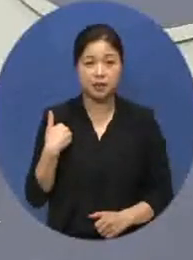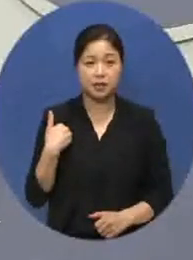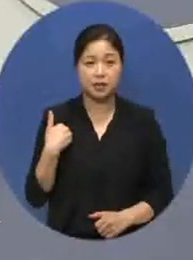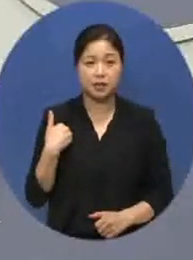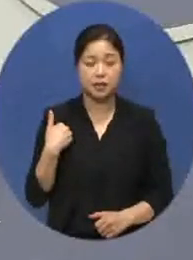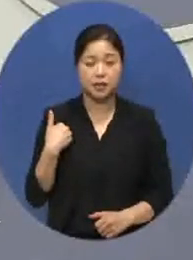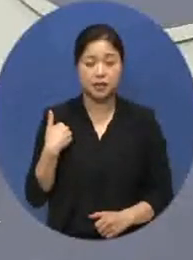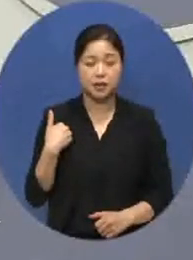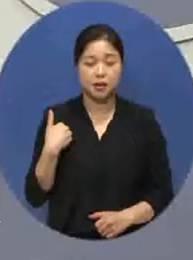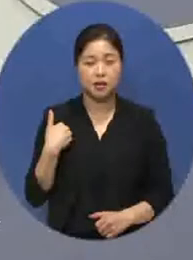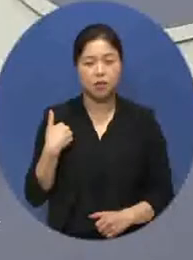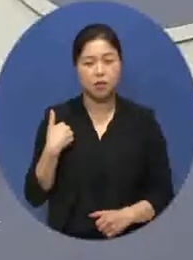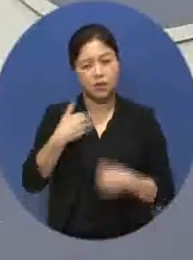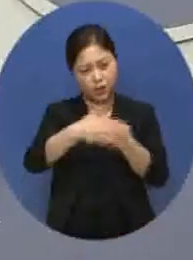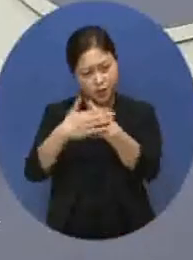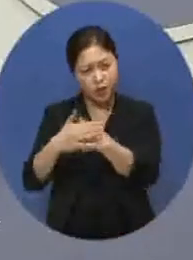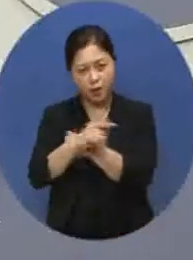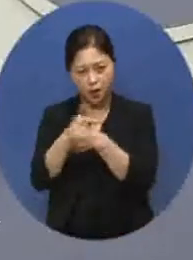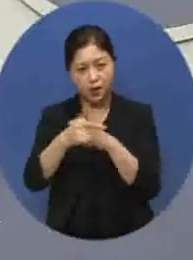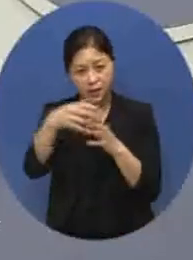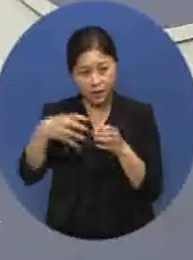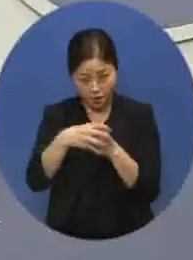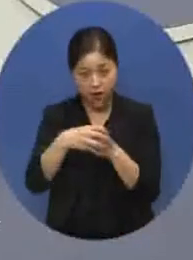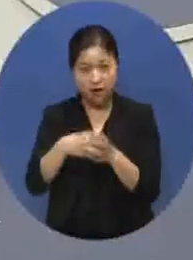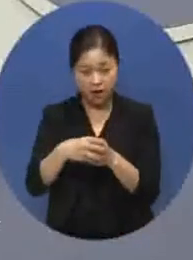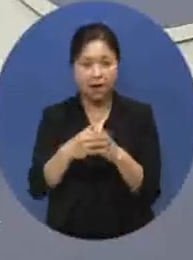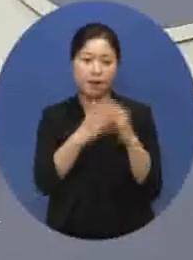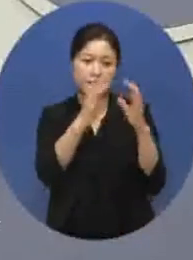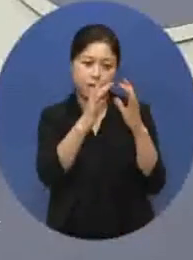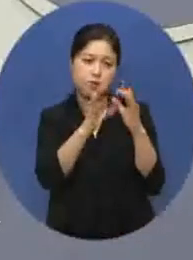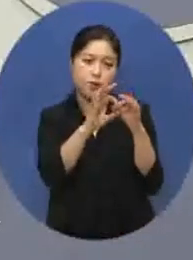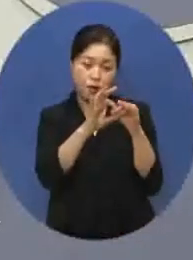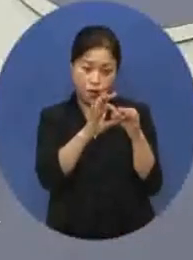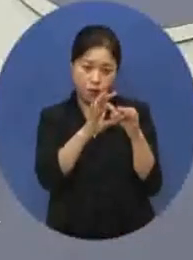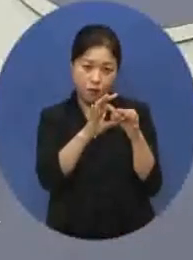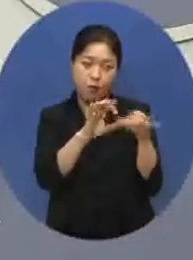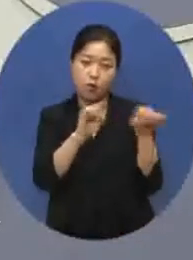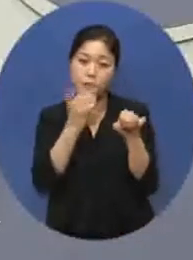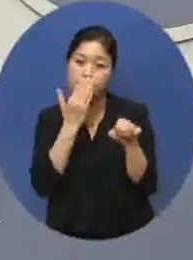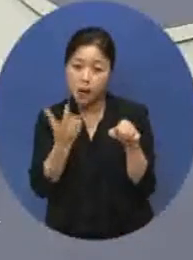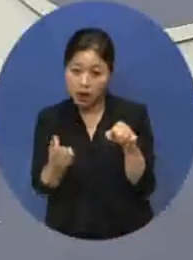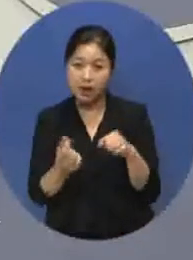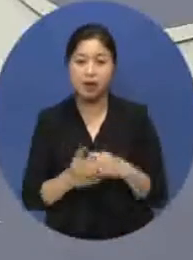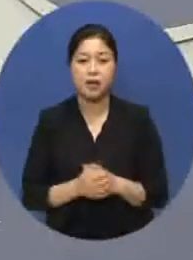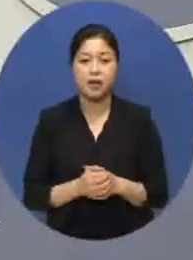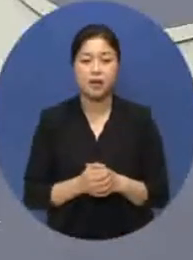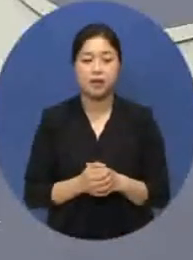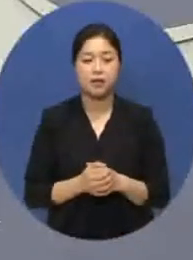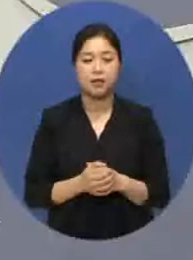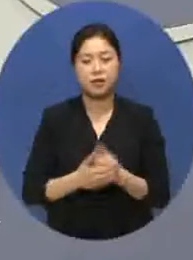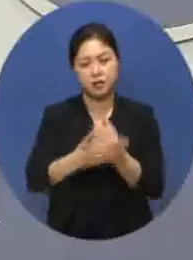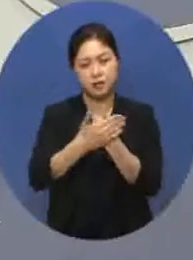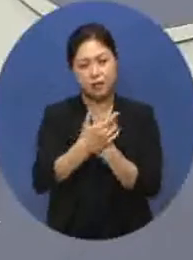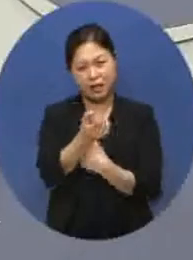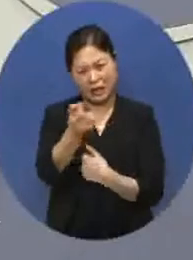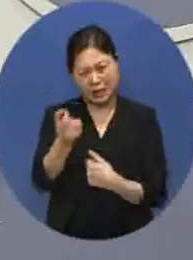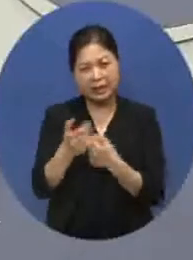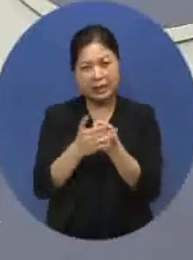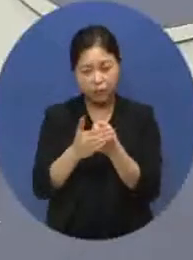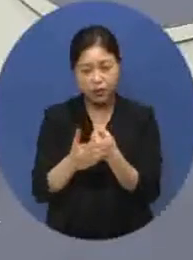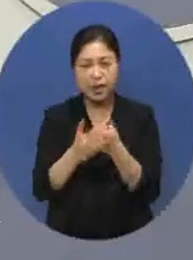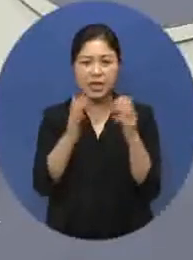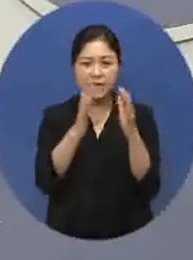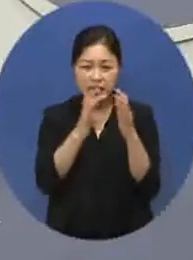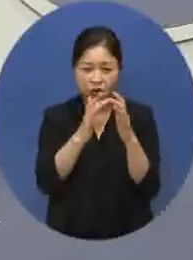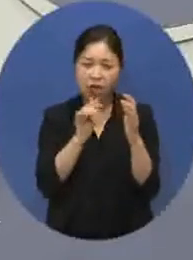부분이 다 합쳐져서 뭐 온라인으로도 할 수 있는 건데 그런 모든 부분들이 적다 보니까 그 온라인